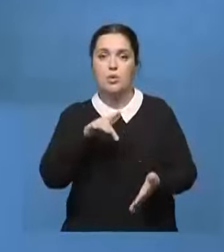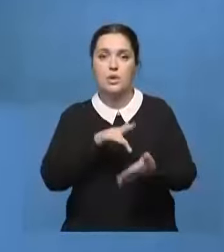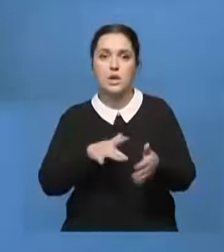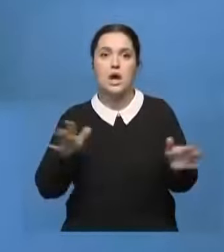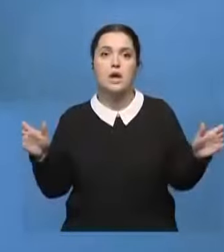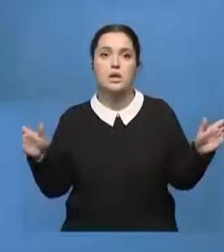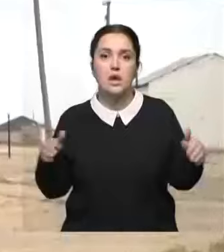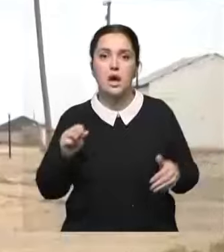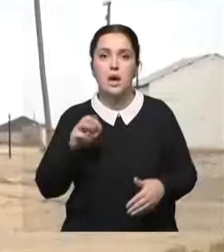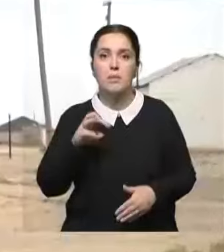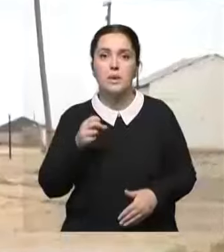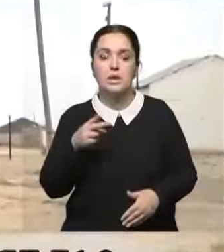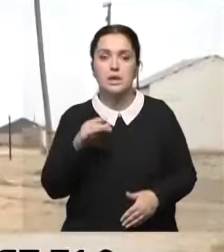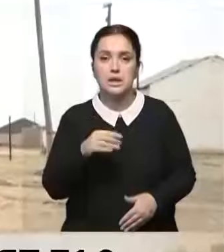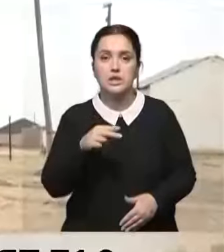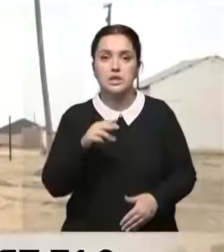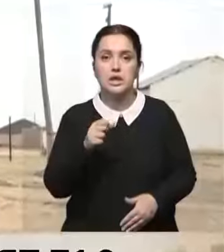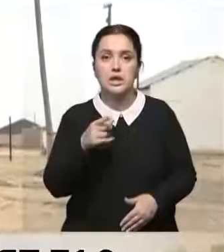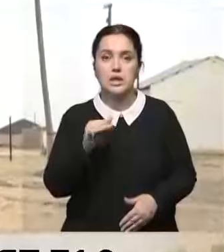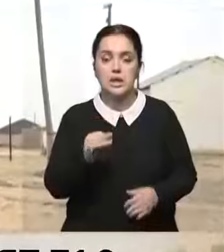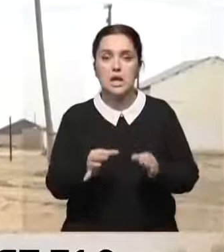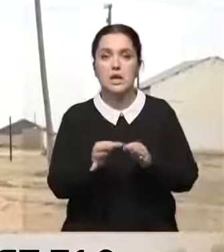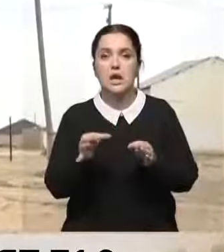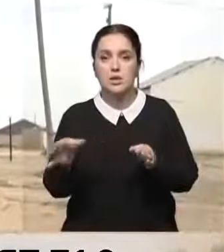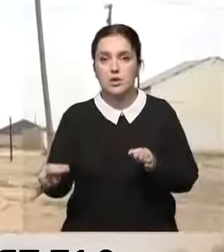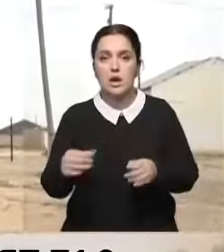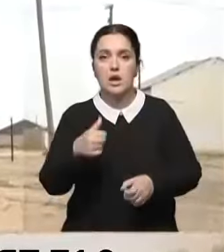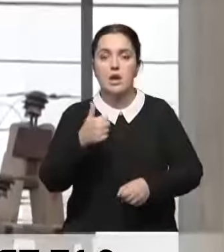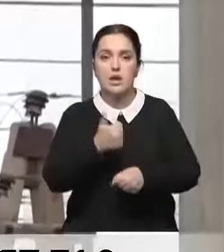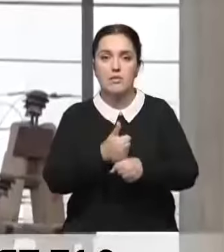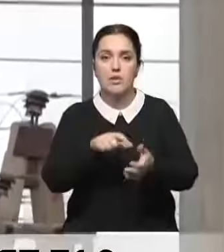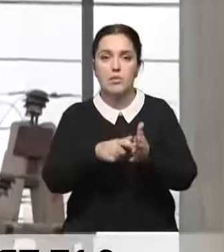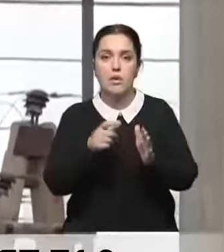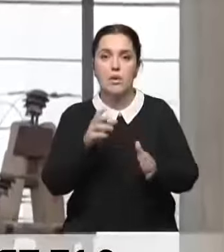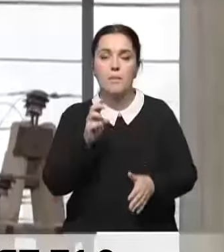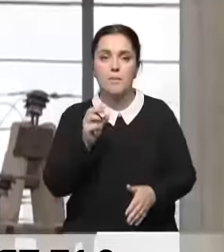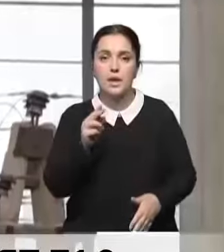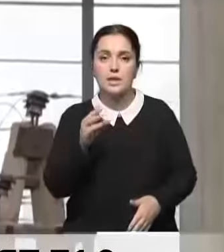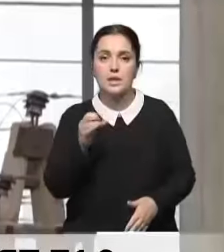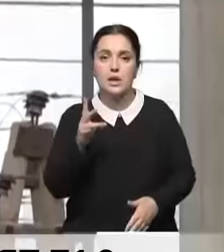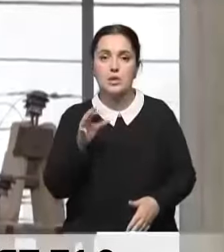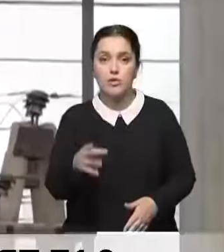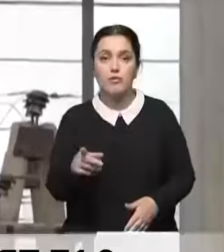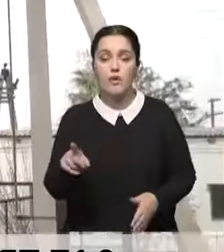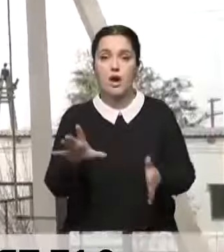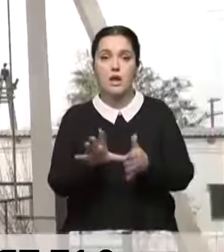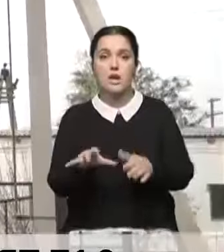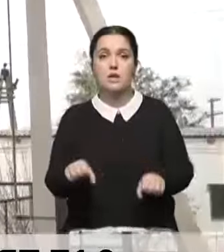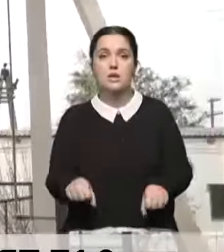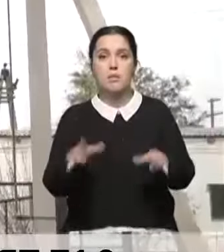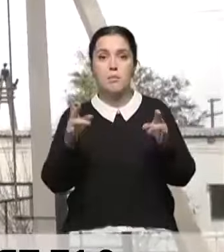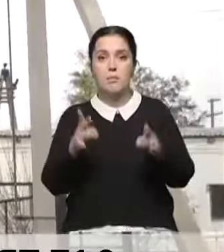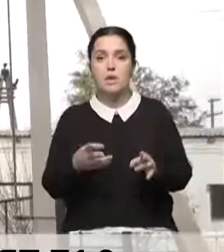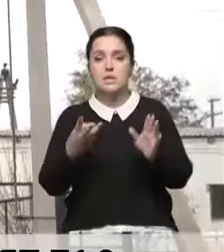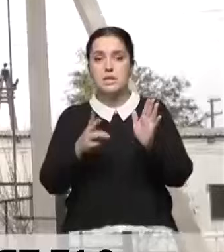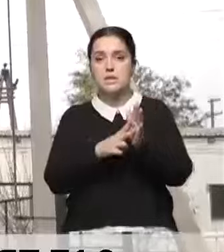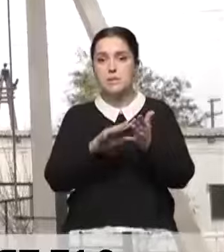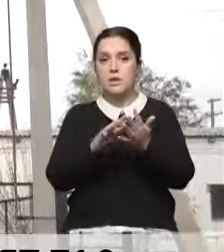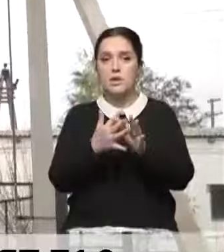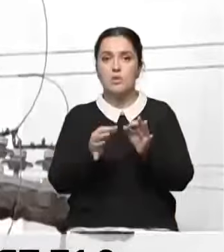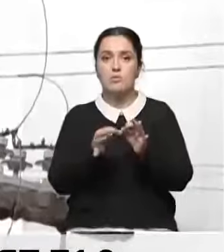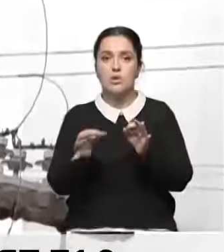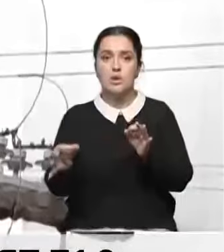Аркалыке, Амангельдинском и Джангельдинском районах, сообщил глава Кабмина Олжас Бектенов. В этих регионах электроснабжение пострадало сразу в